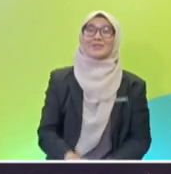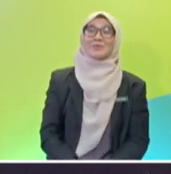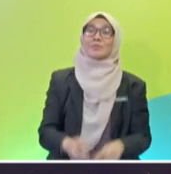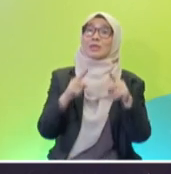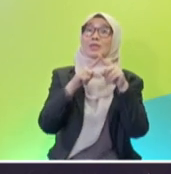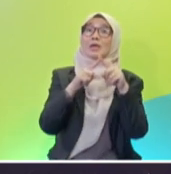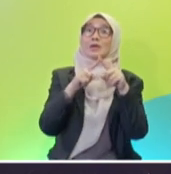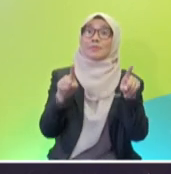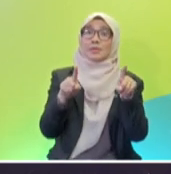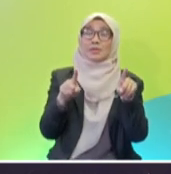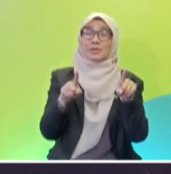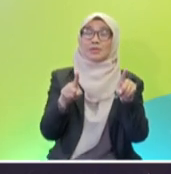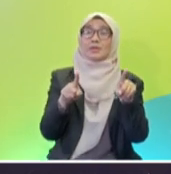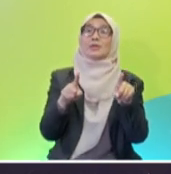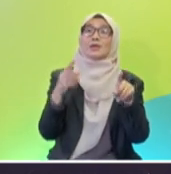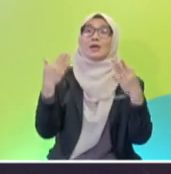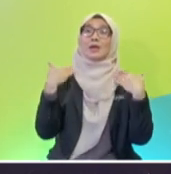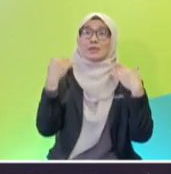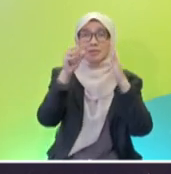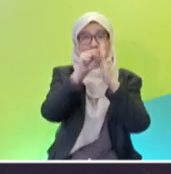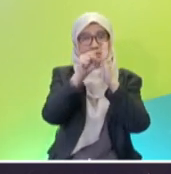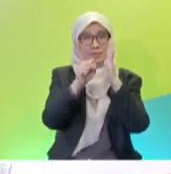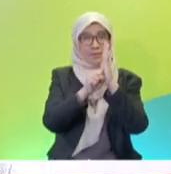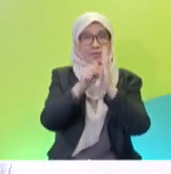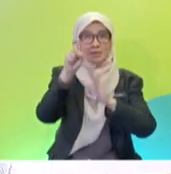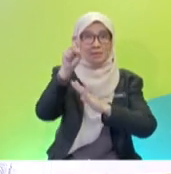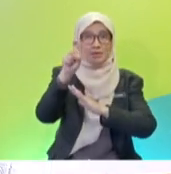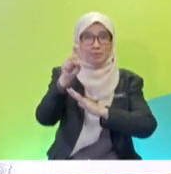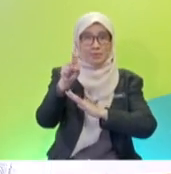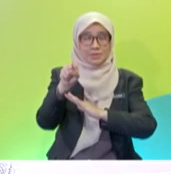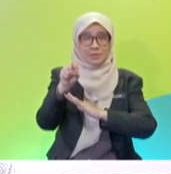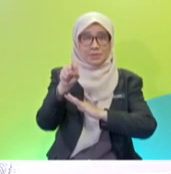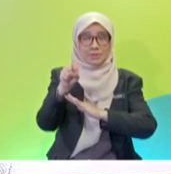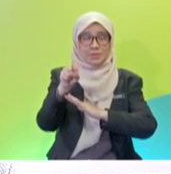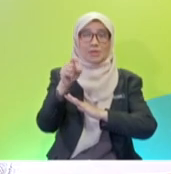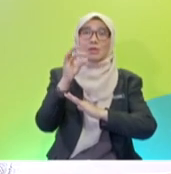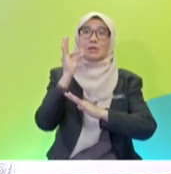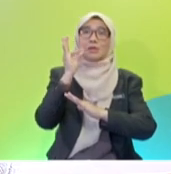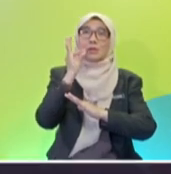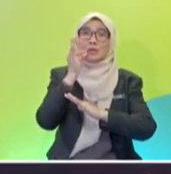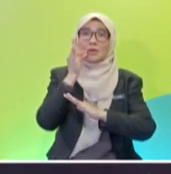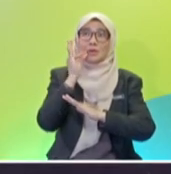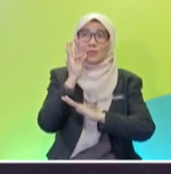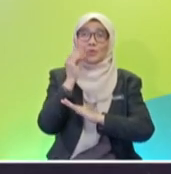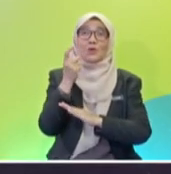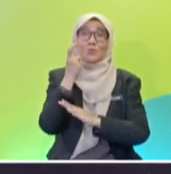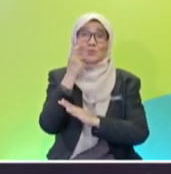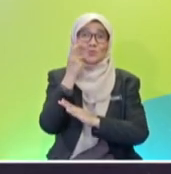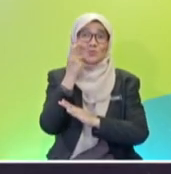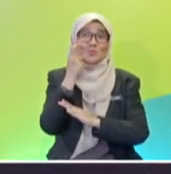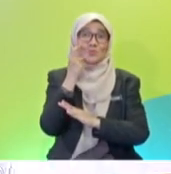Tetapi syaratnya, yang pertama perlukan buah strawberry. Yang pertama buah strawberry. Buah